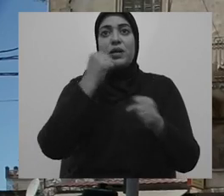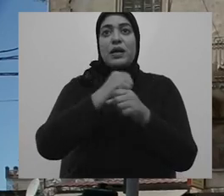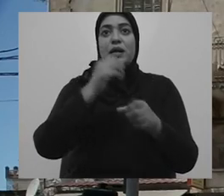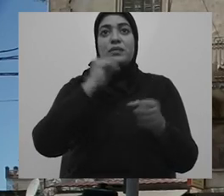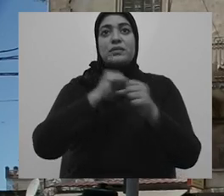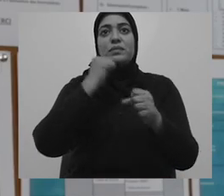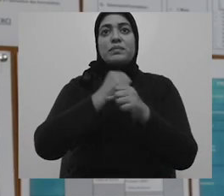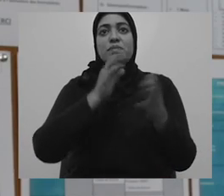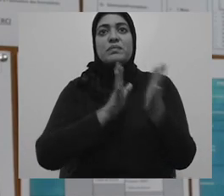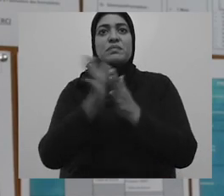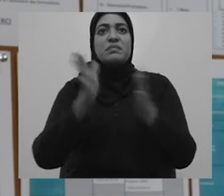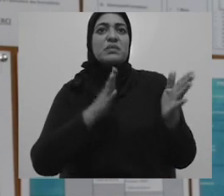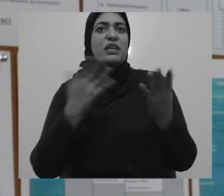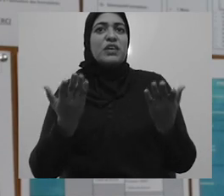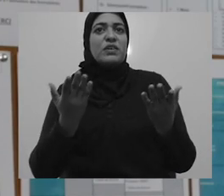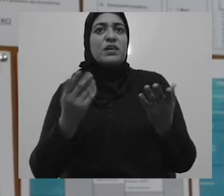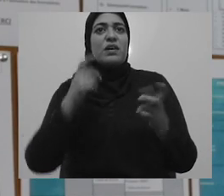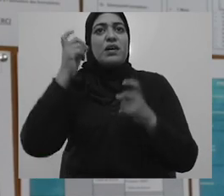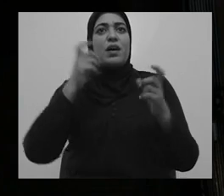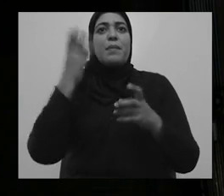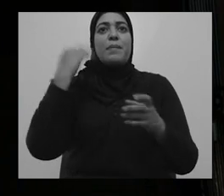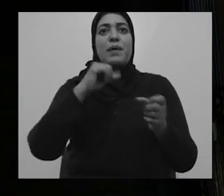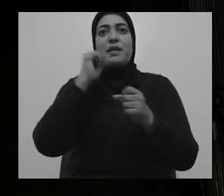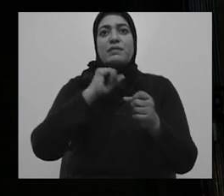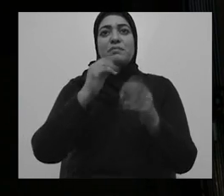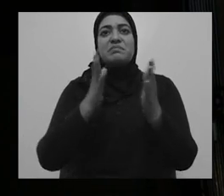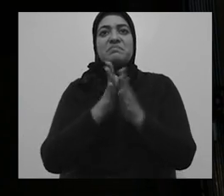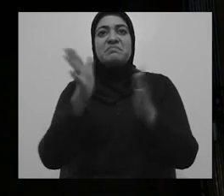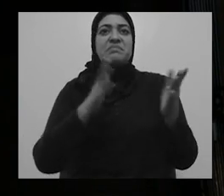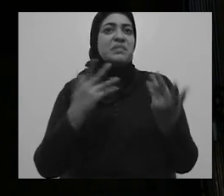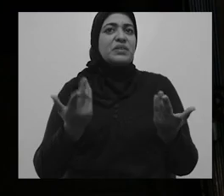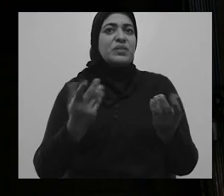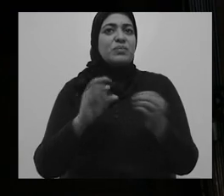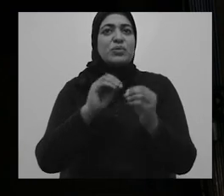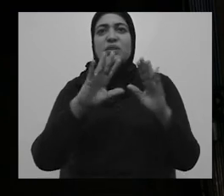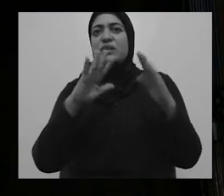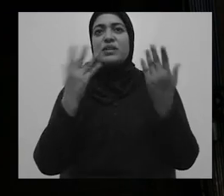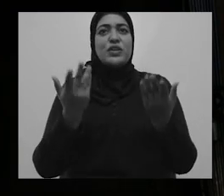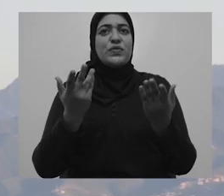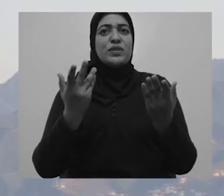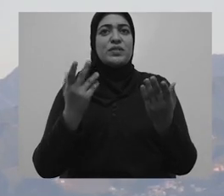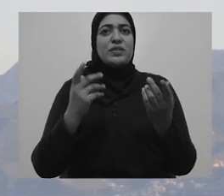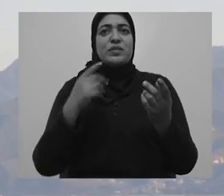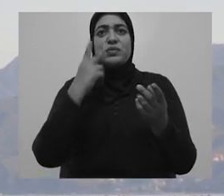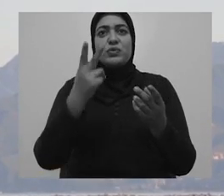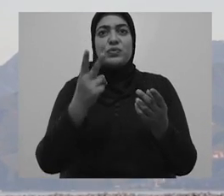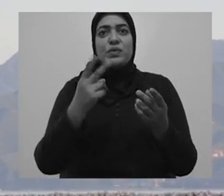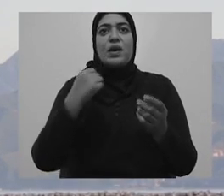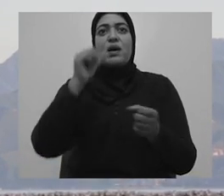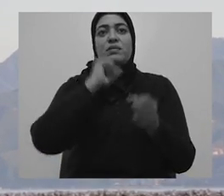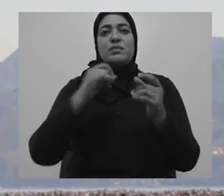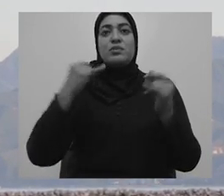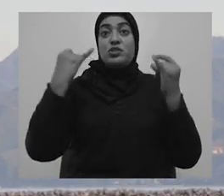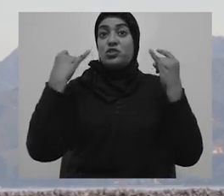Le rapport de cette recherche-là viendra pour répondre aux besoins d'amélioration de notre